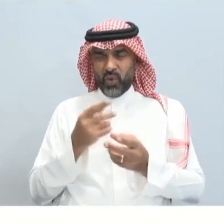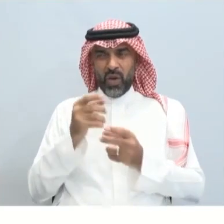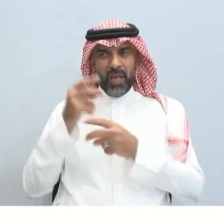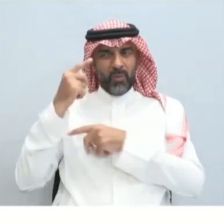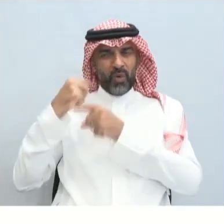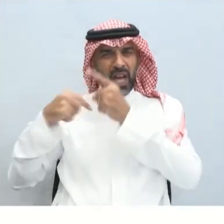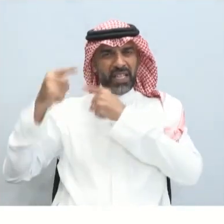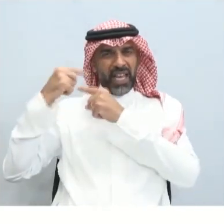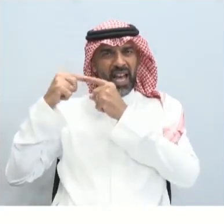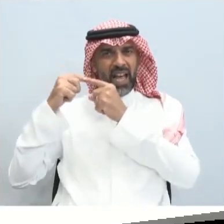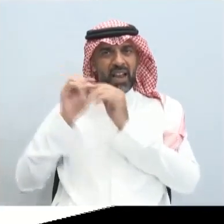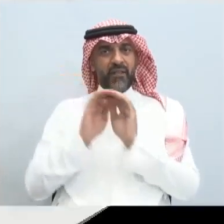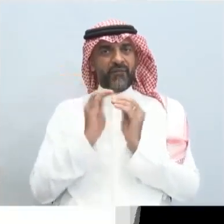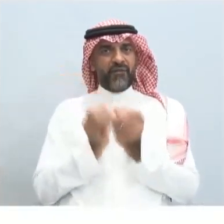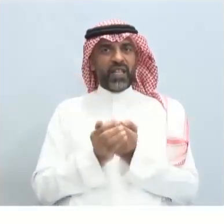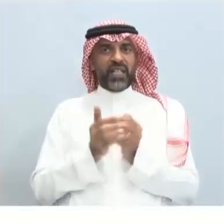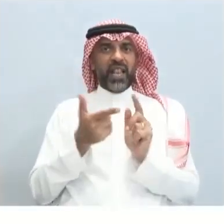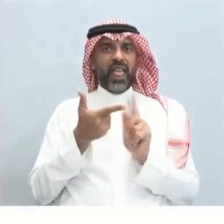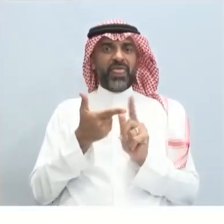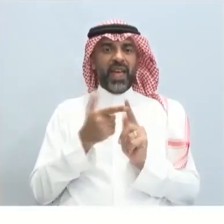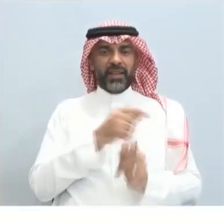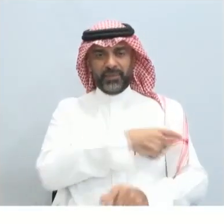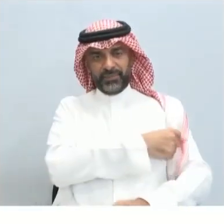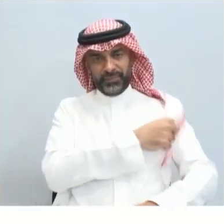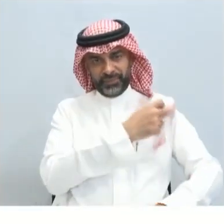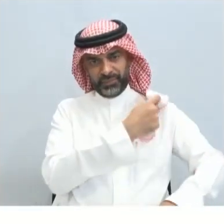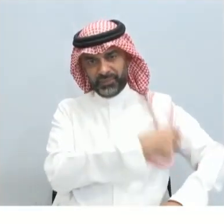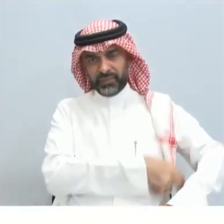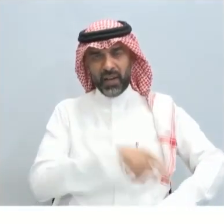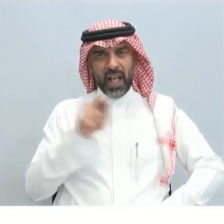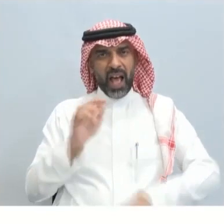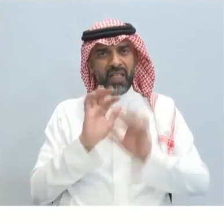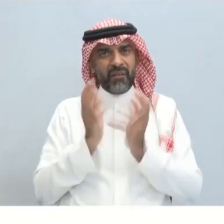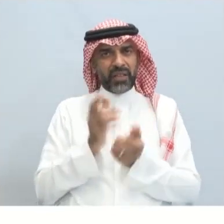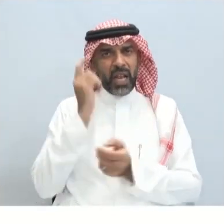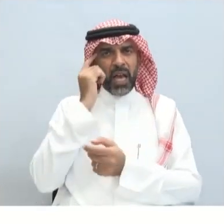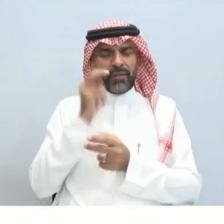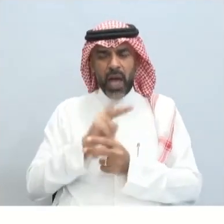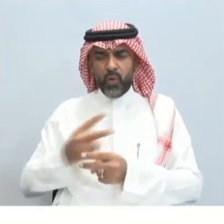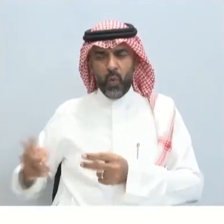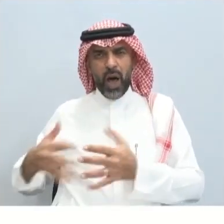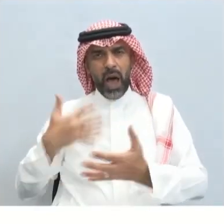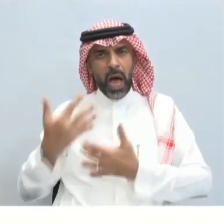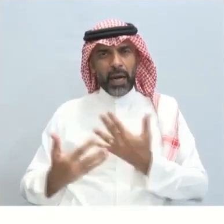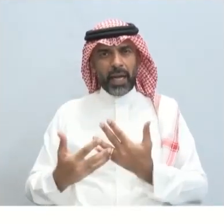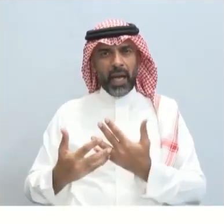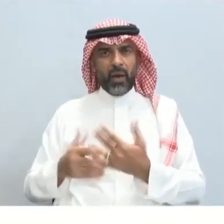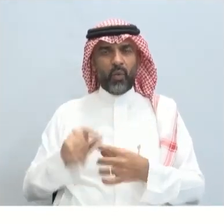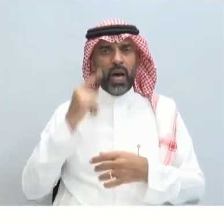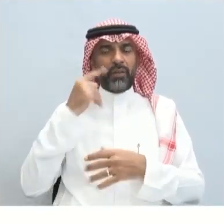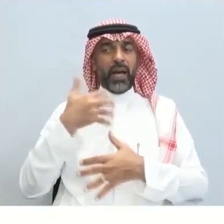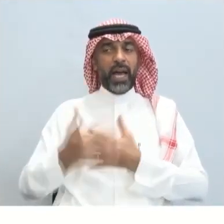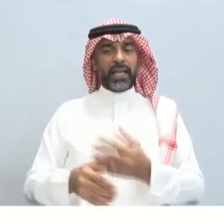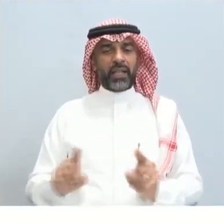للفصل الثاني في هذا الفصل تعرفنا على انواع الحركه وتناولنا الحركه